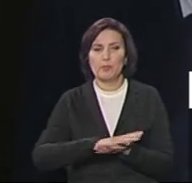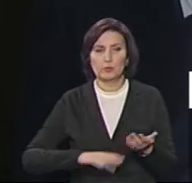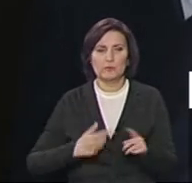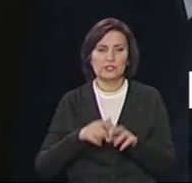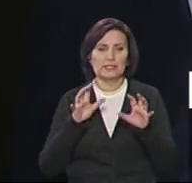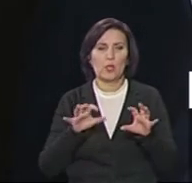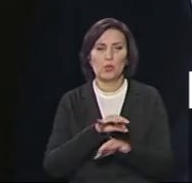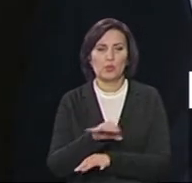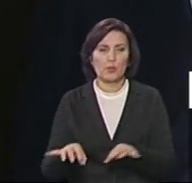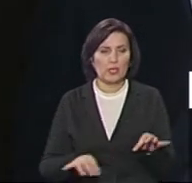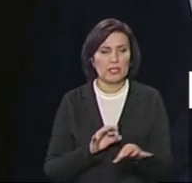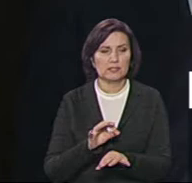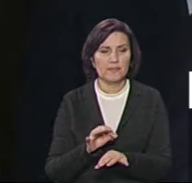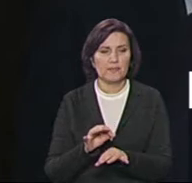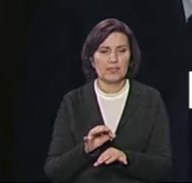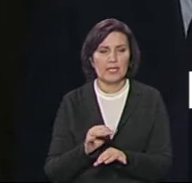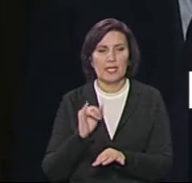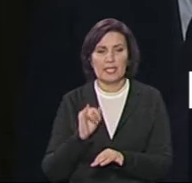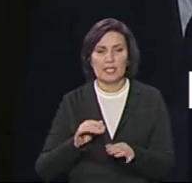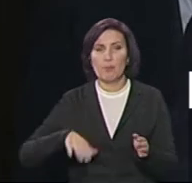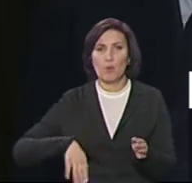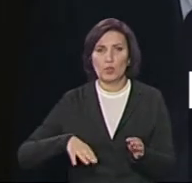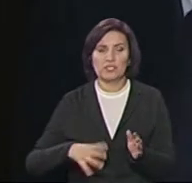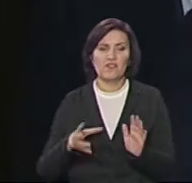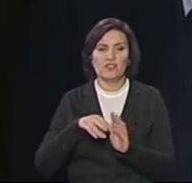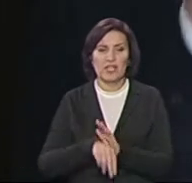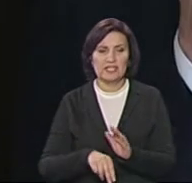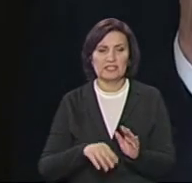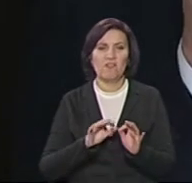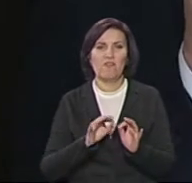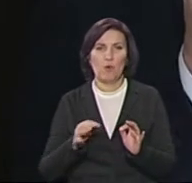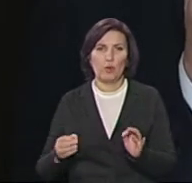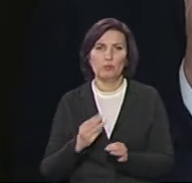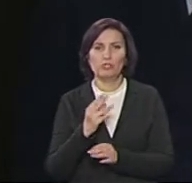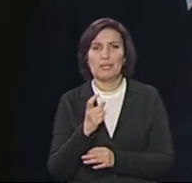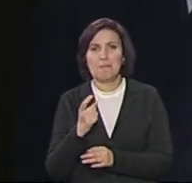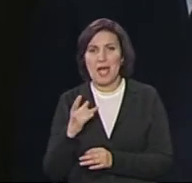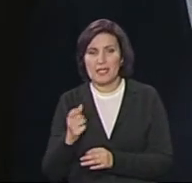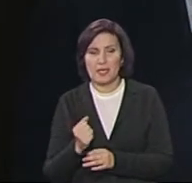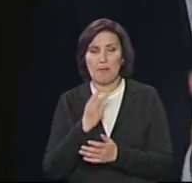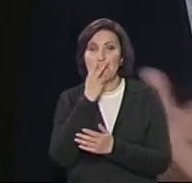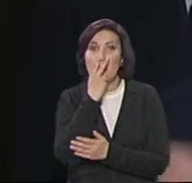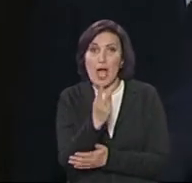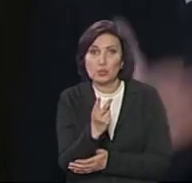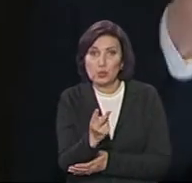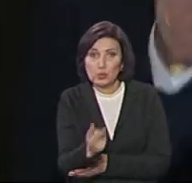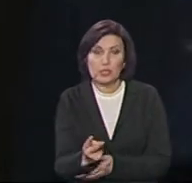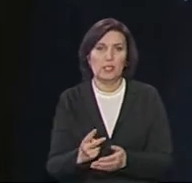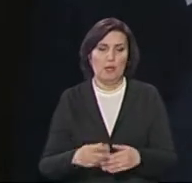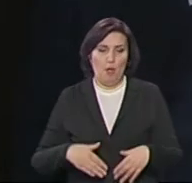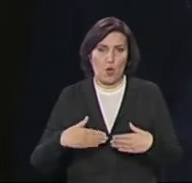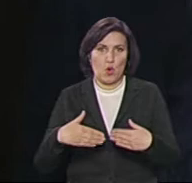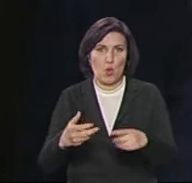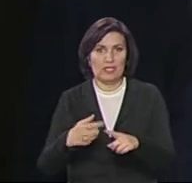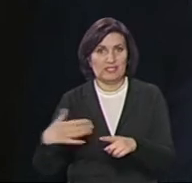цей законопроект і потім внести формулу пізніше Штайнмайєру, бачачи певні кроки з